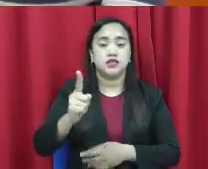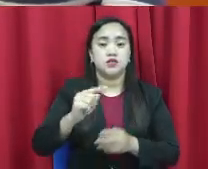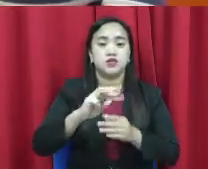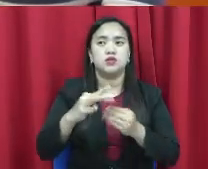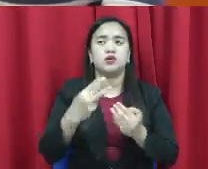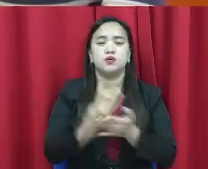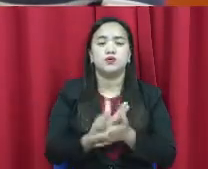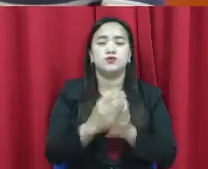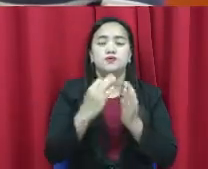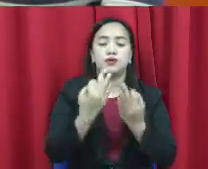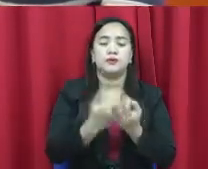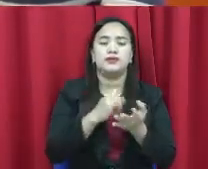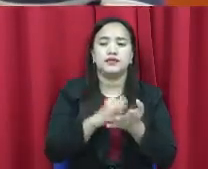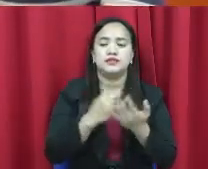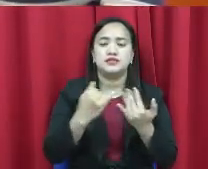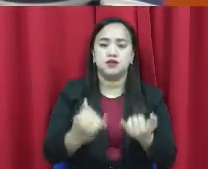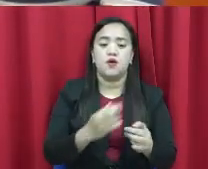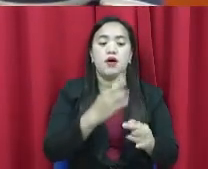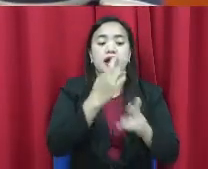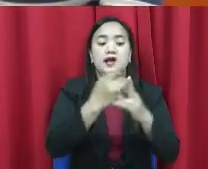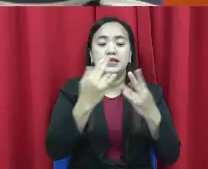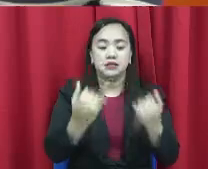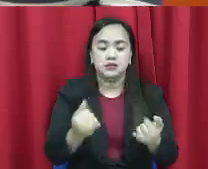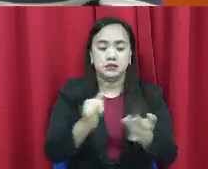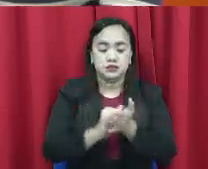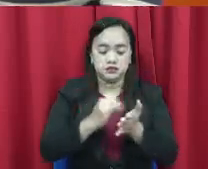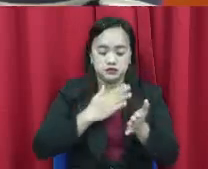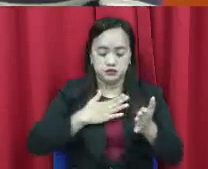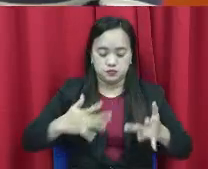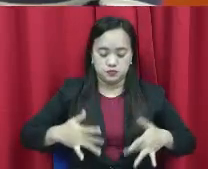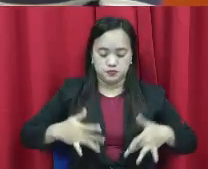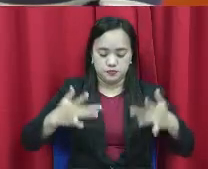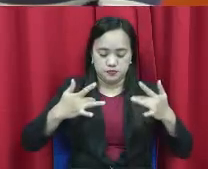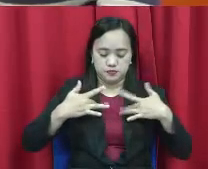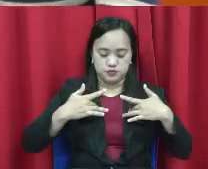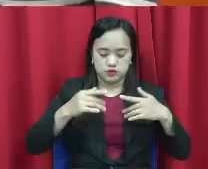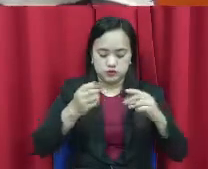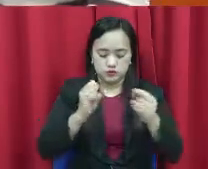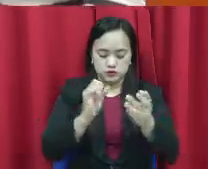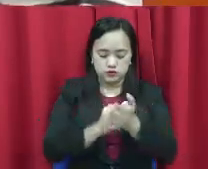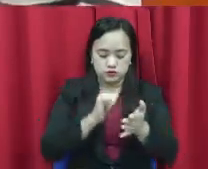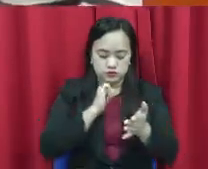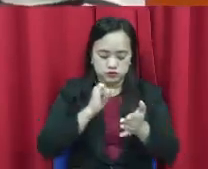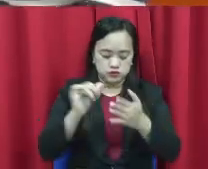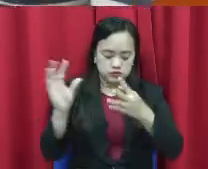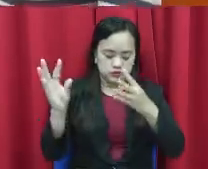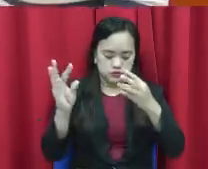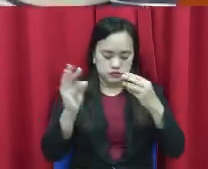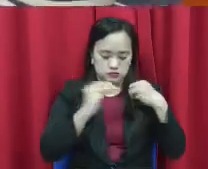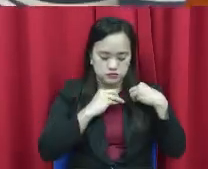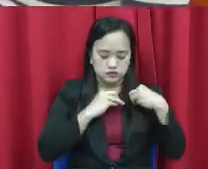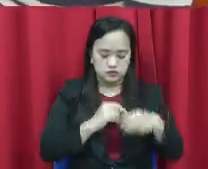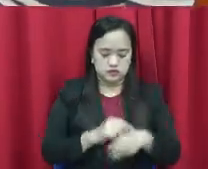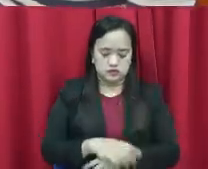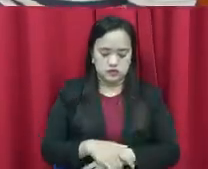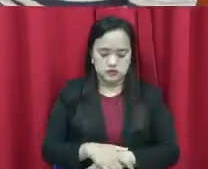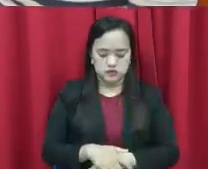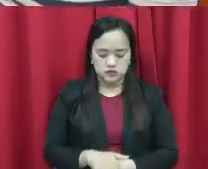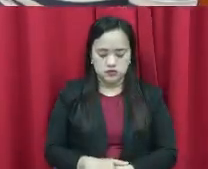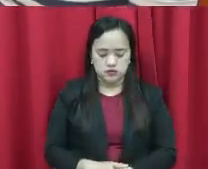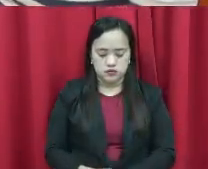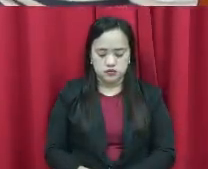po yung buhay ko So hindi gaanong ah tinanggap ng magulang ko kasi ah syempre